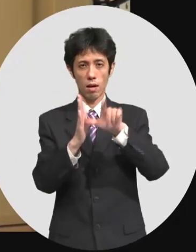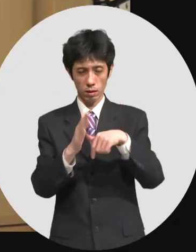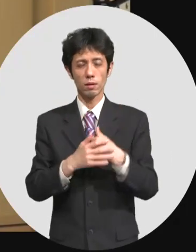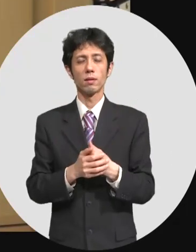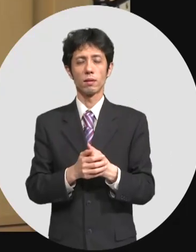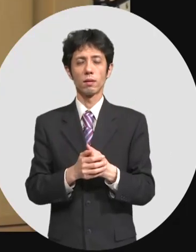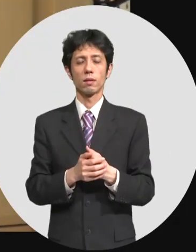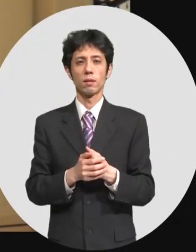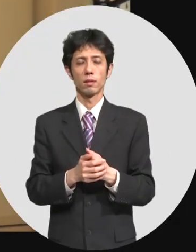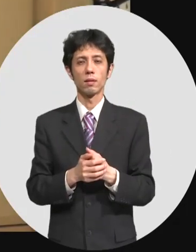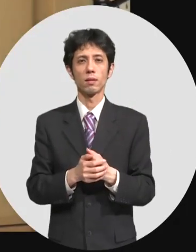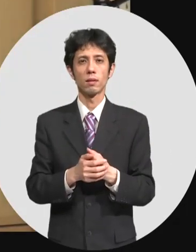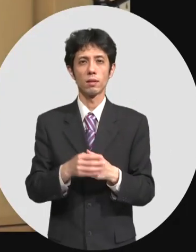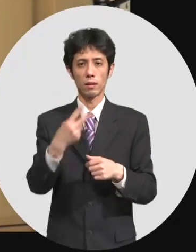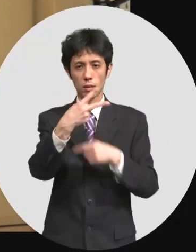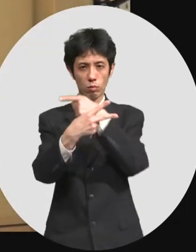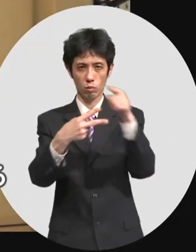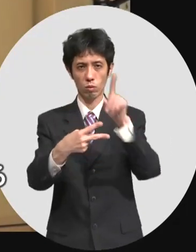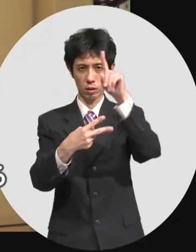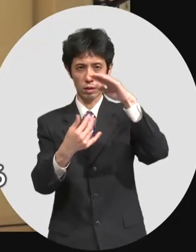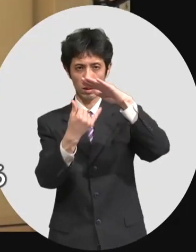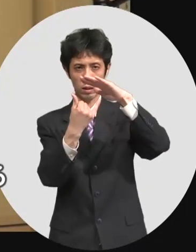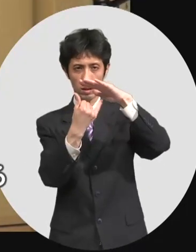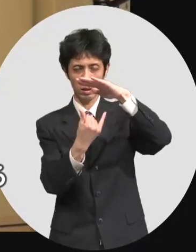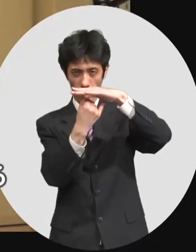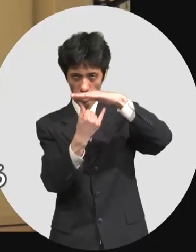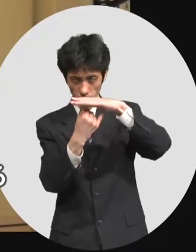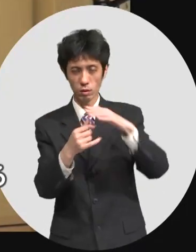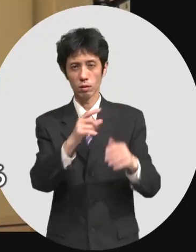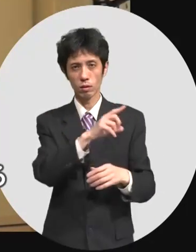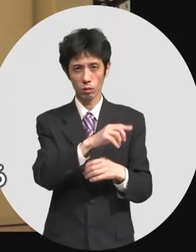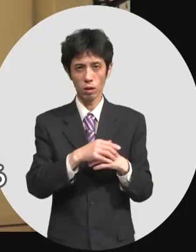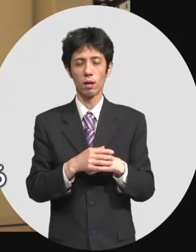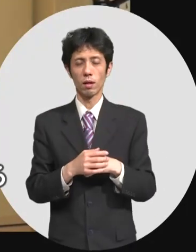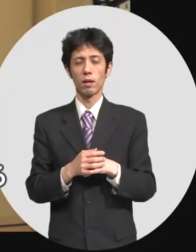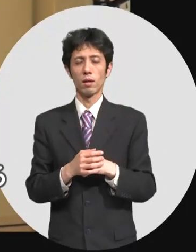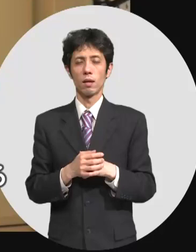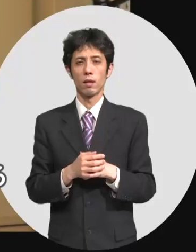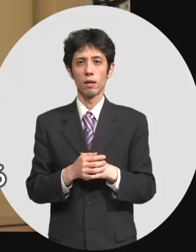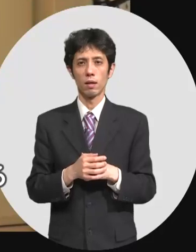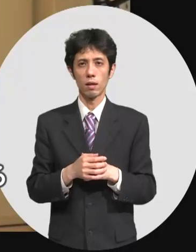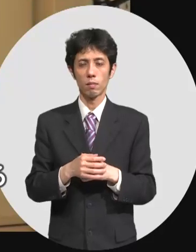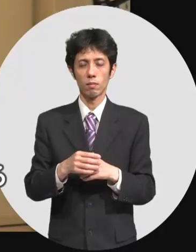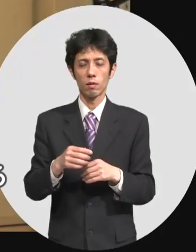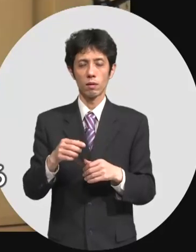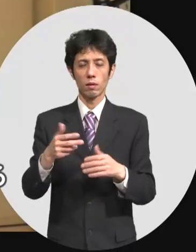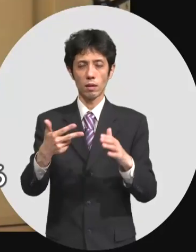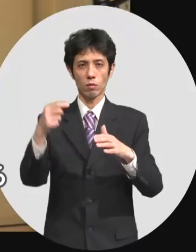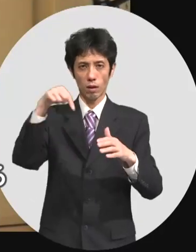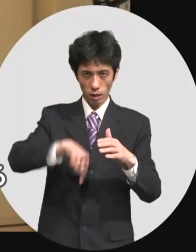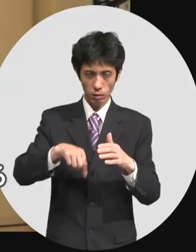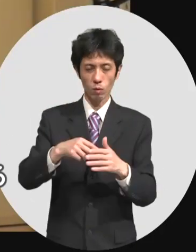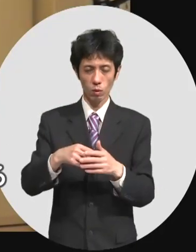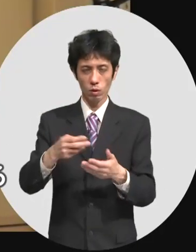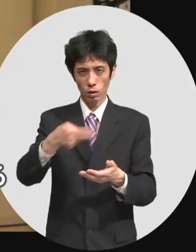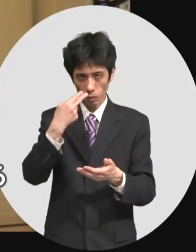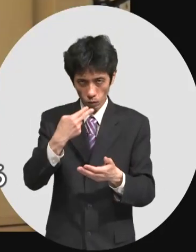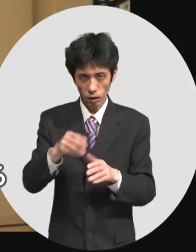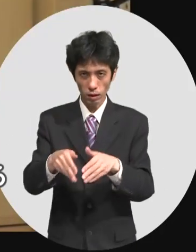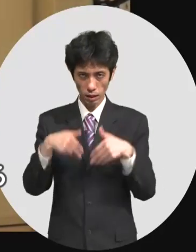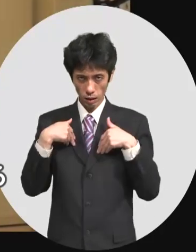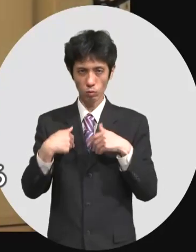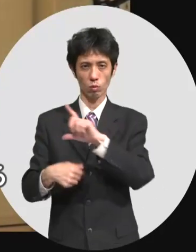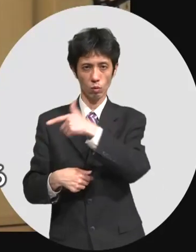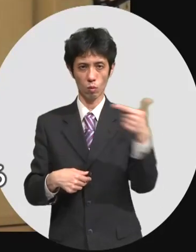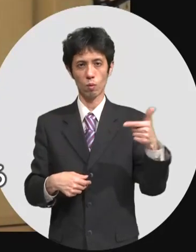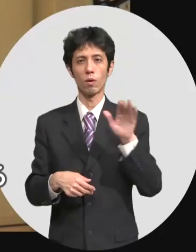例えば四方を空けた座席とか2分の1定員とか、あと前方での席は控えるとか、あと施設内での飲食を